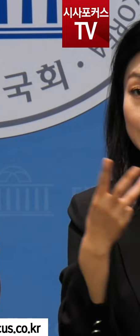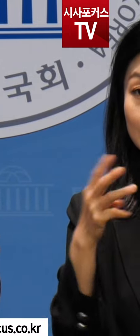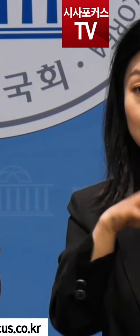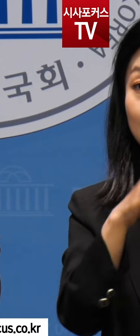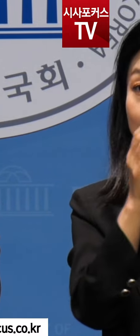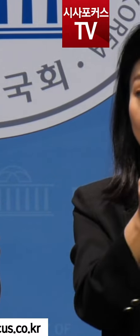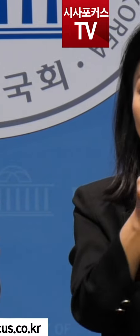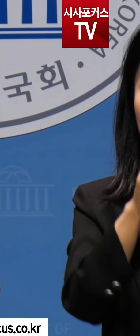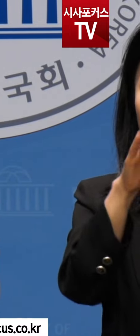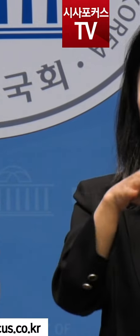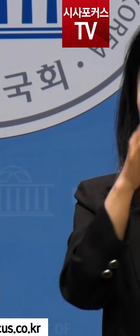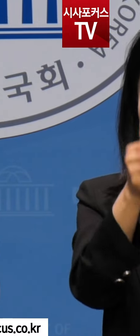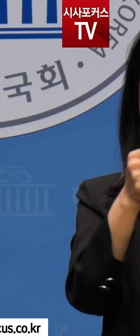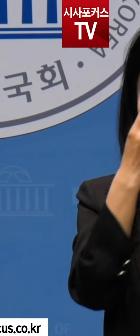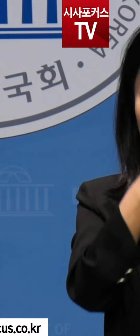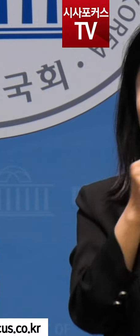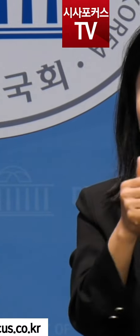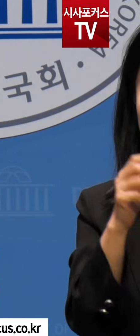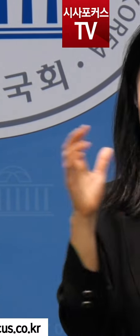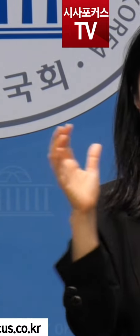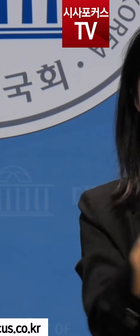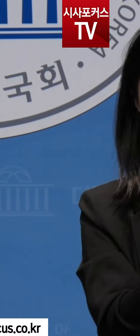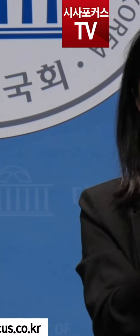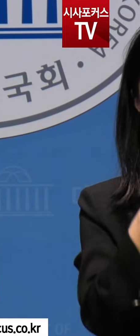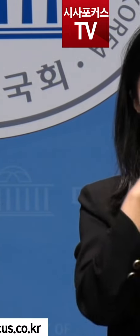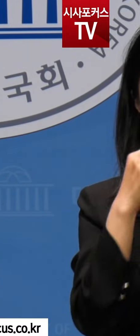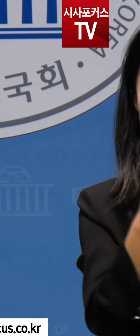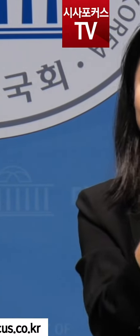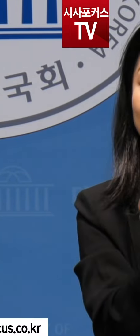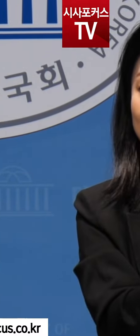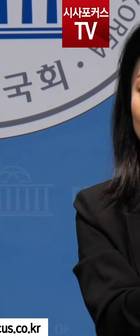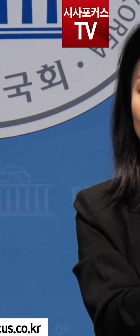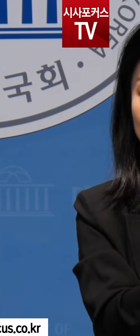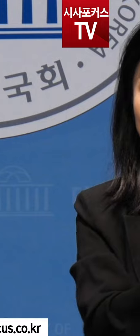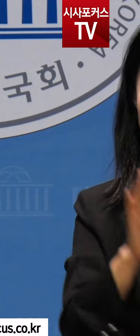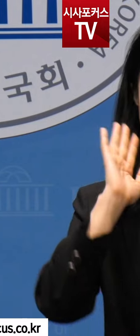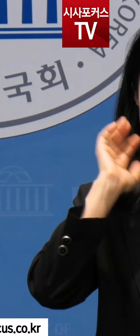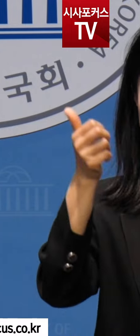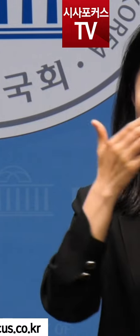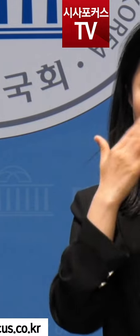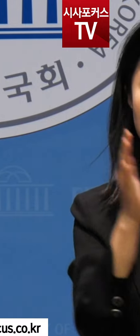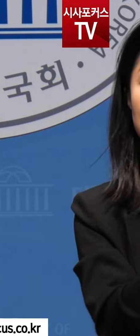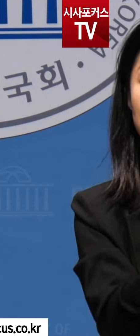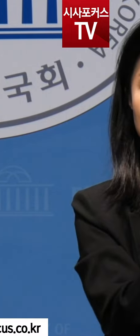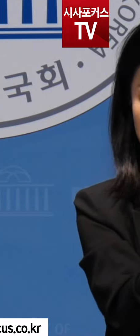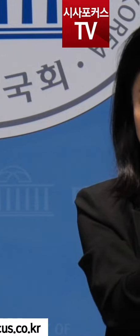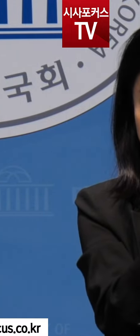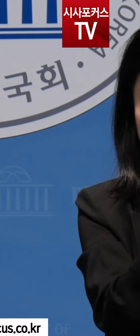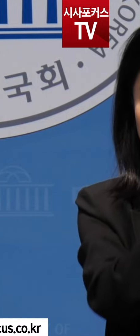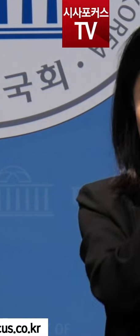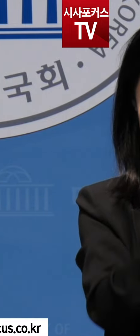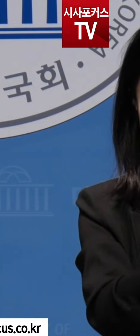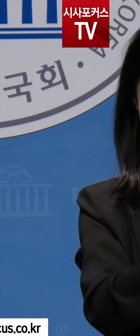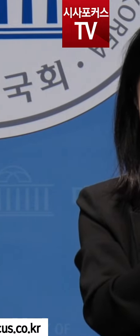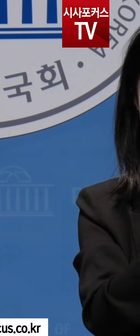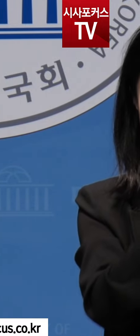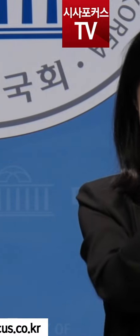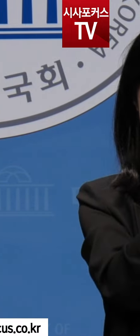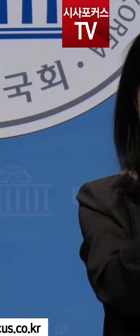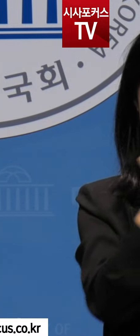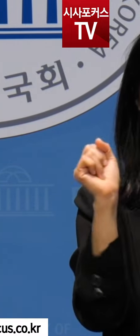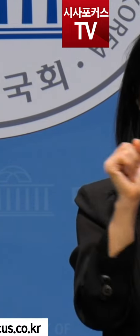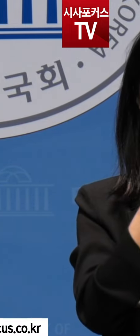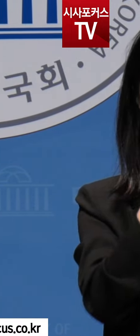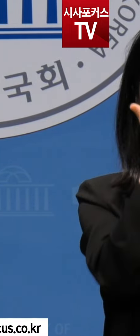3차장과 부장검사 등으로 구성한 레드팀도 한통속이고 김건희 면제부 카르텔입니다. 눈